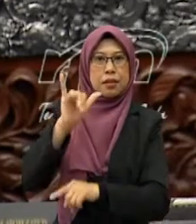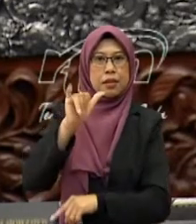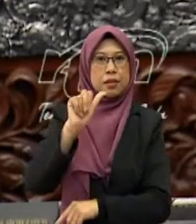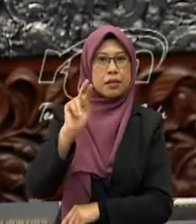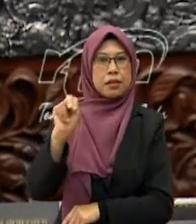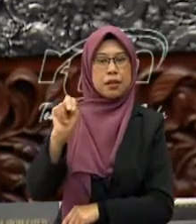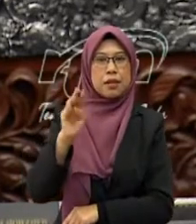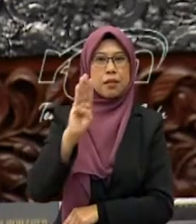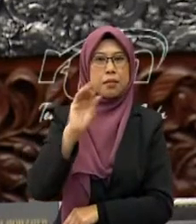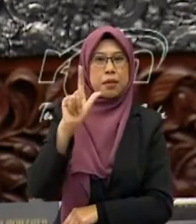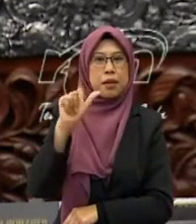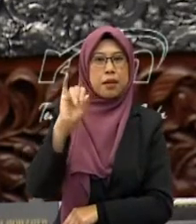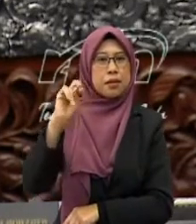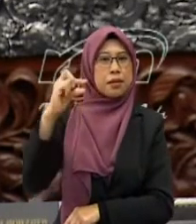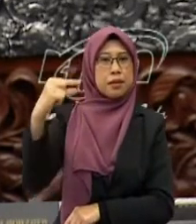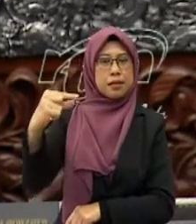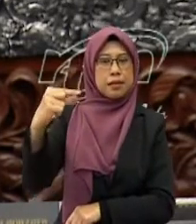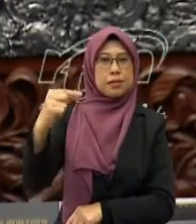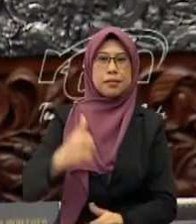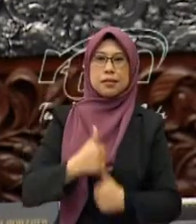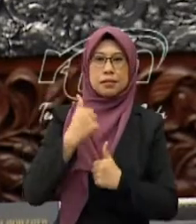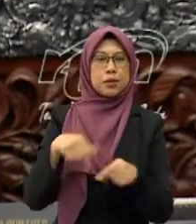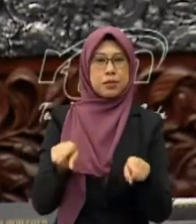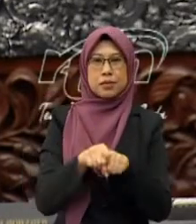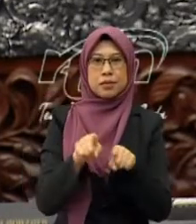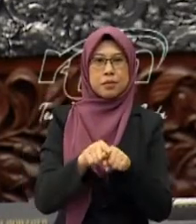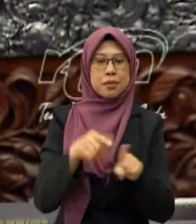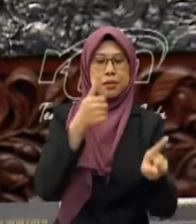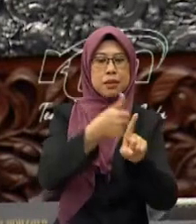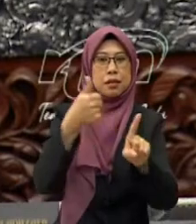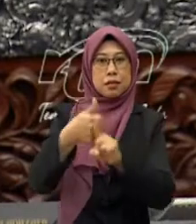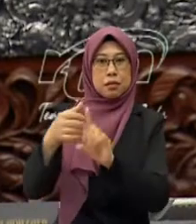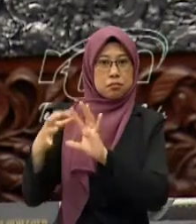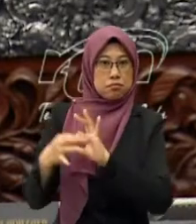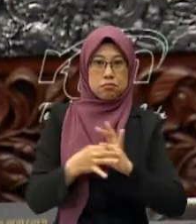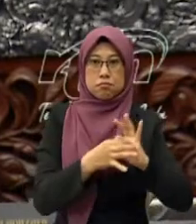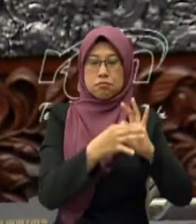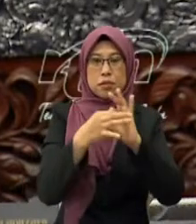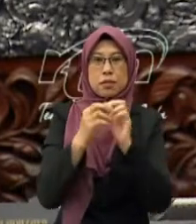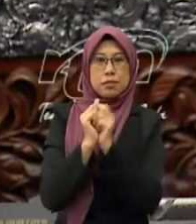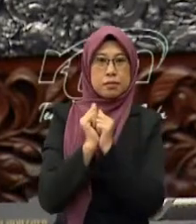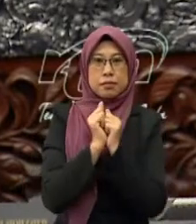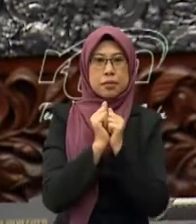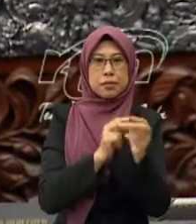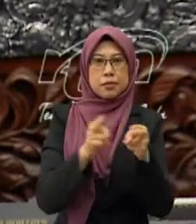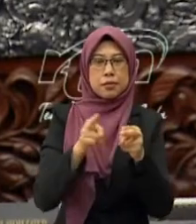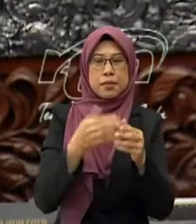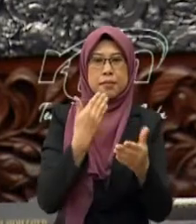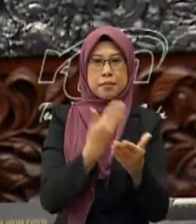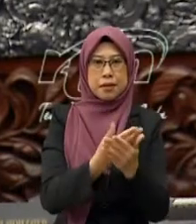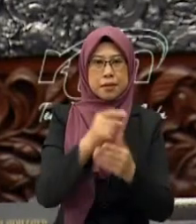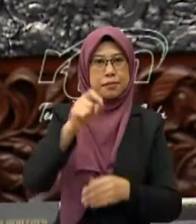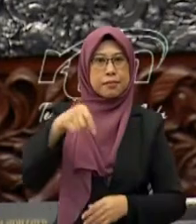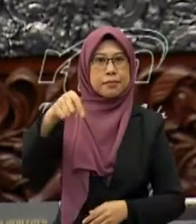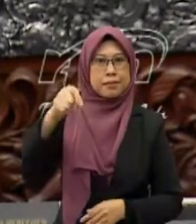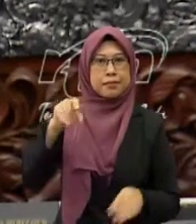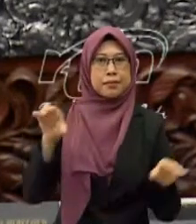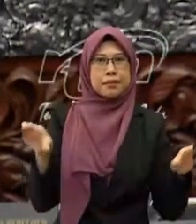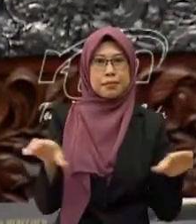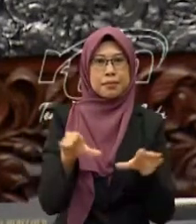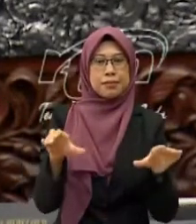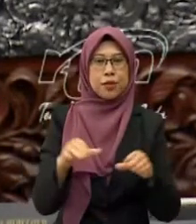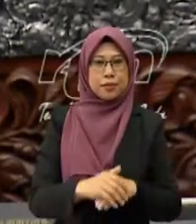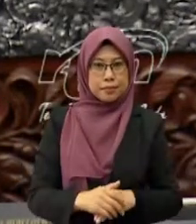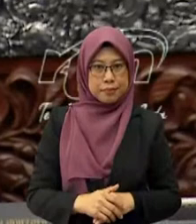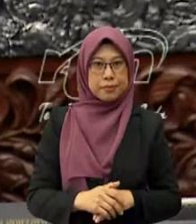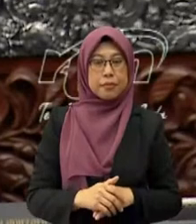Bali ini pun dikerahkan sedikit kolerasi bersama ini satu yang positif yang harus dilaksanakan